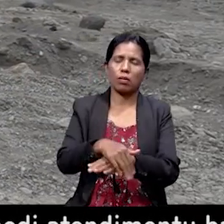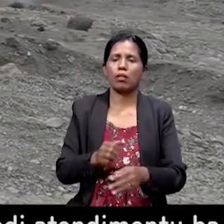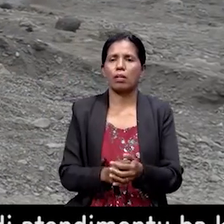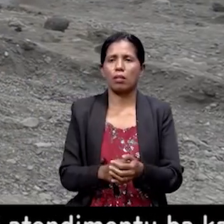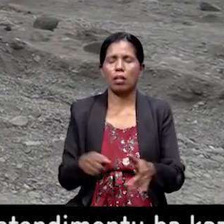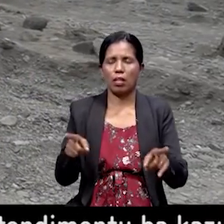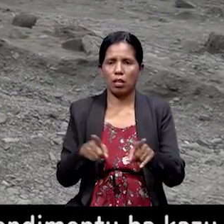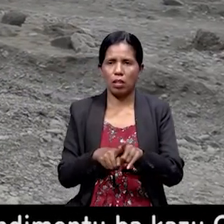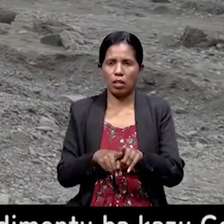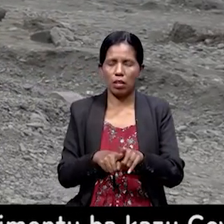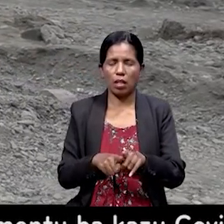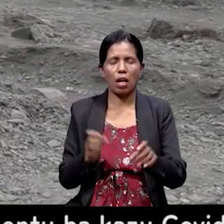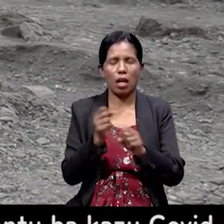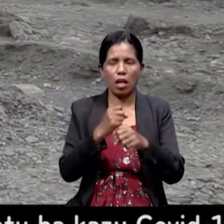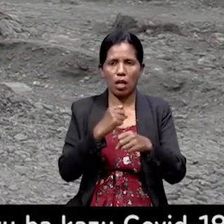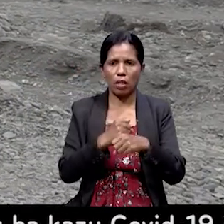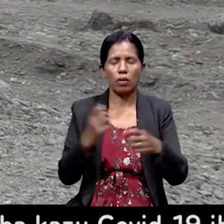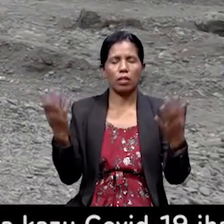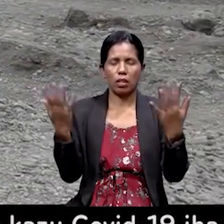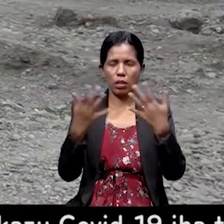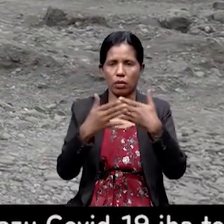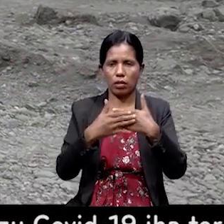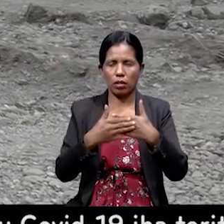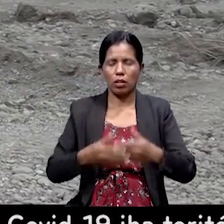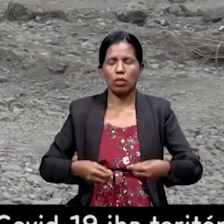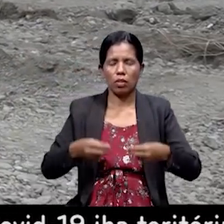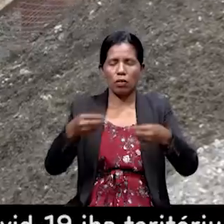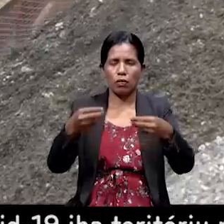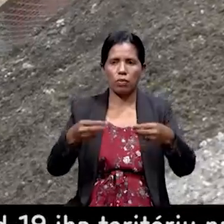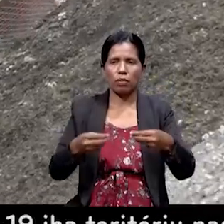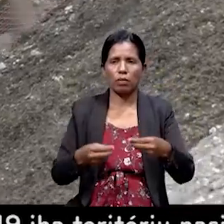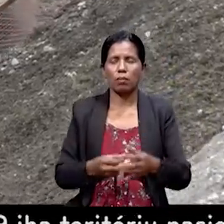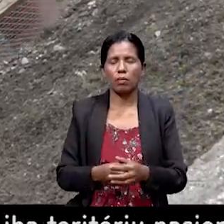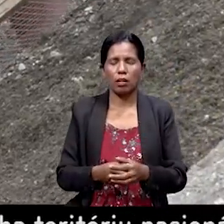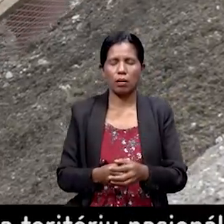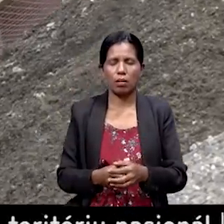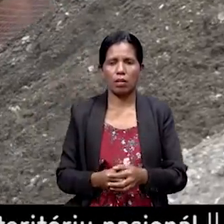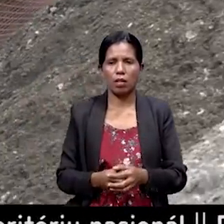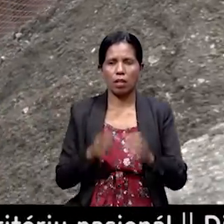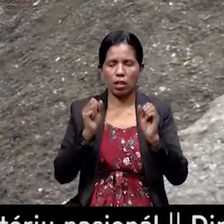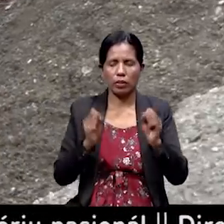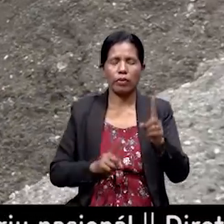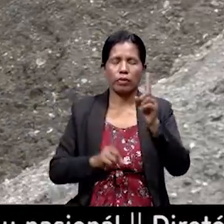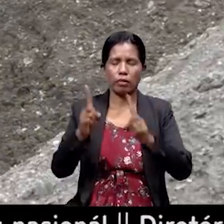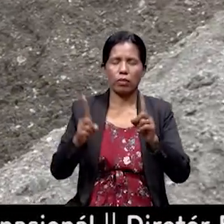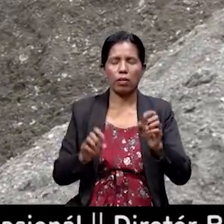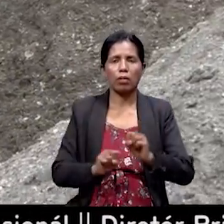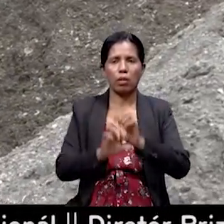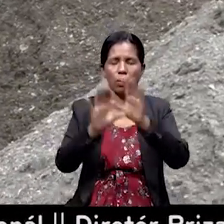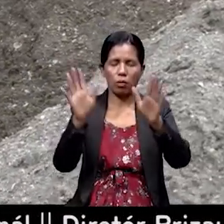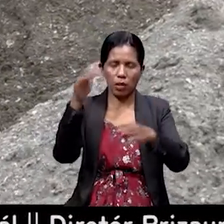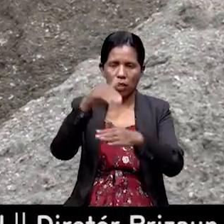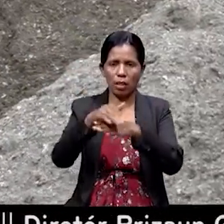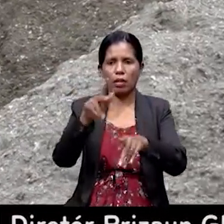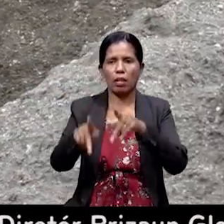hakat mai, ha falun ho nyakalan nakukun, atu fo hikas biban, ba fitu no fulan, Atu haroman kalan, nonia emar